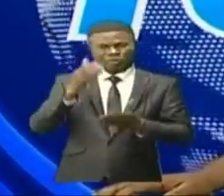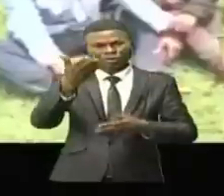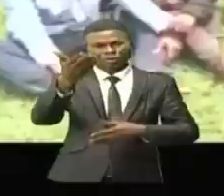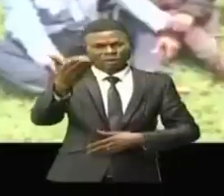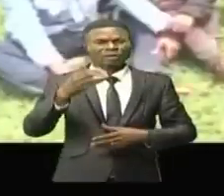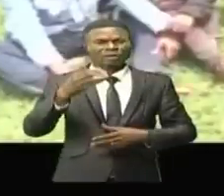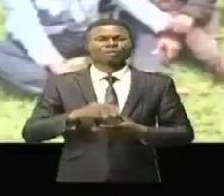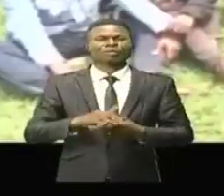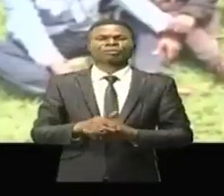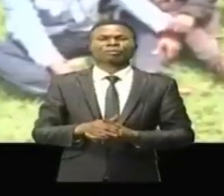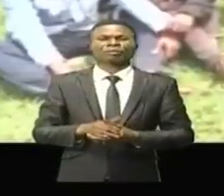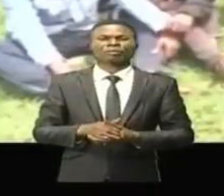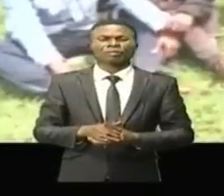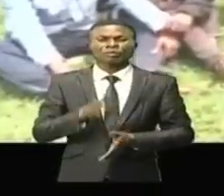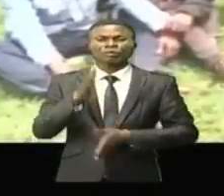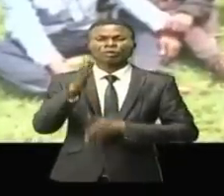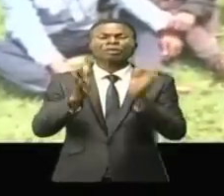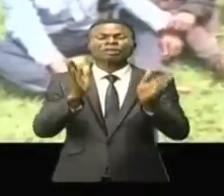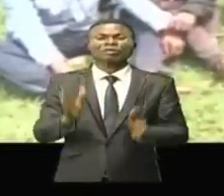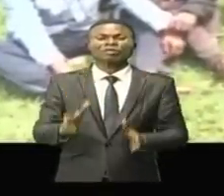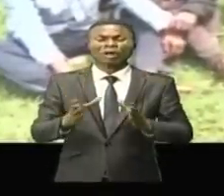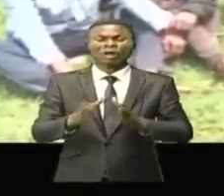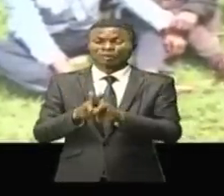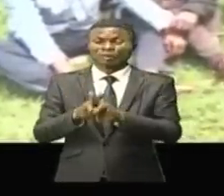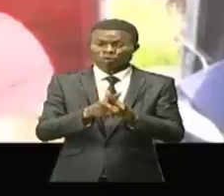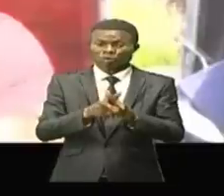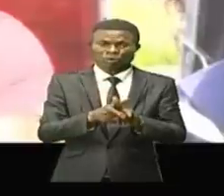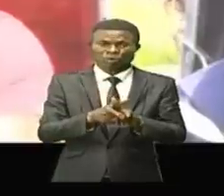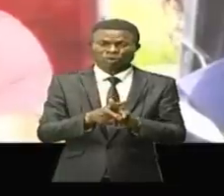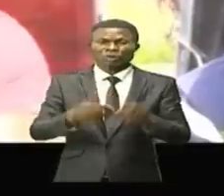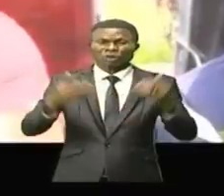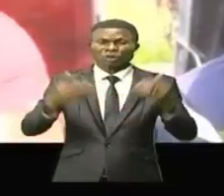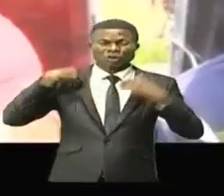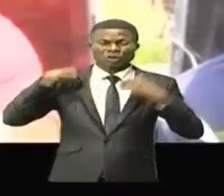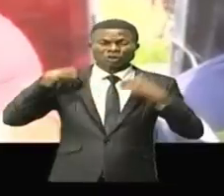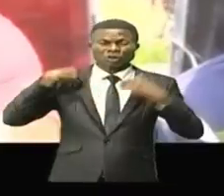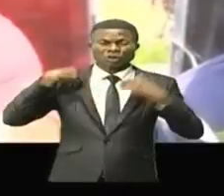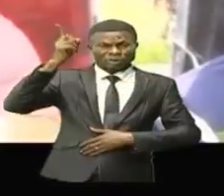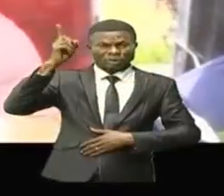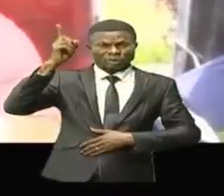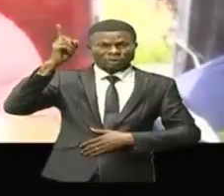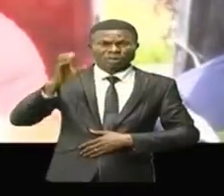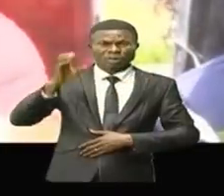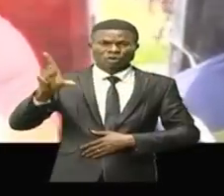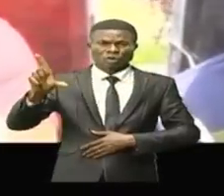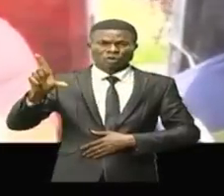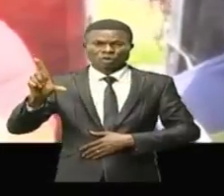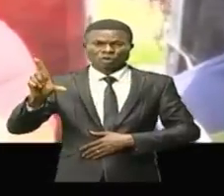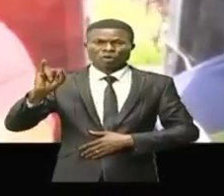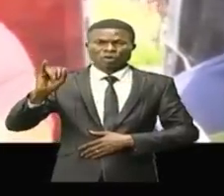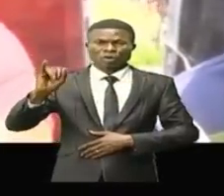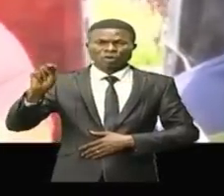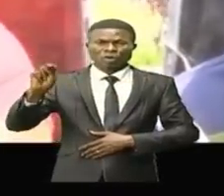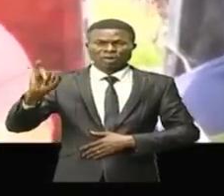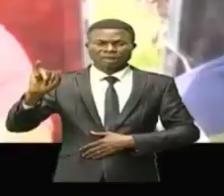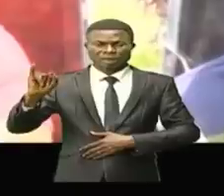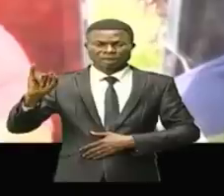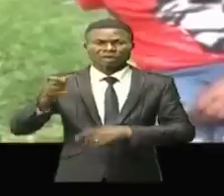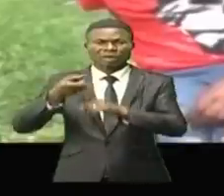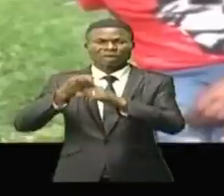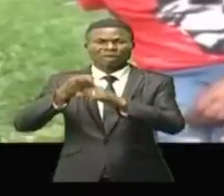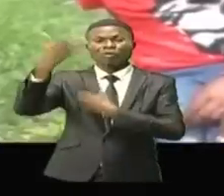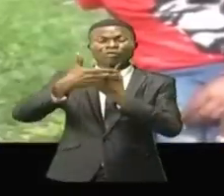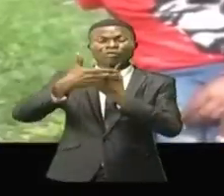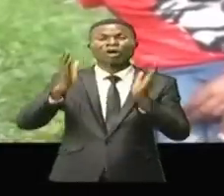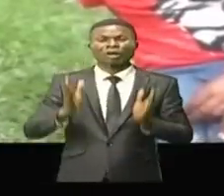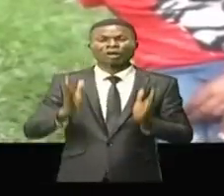s'agit d'un groupe de voleurs à main armée chapeauté par le redoutable Olivier Maéché, un sujet de nationalité rwandaise présenté